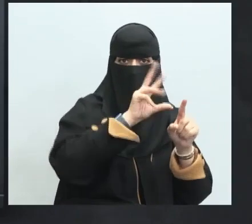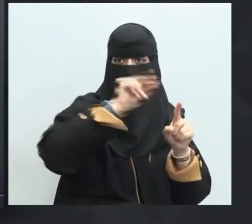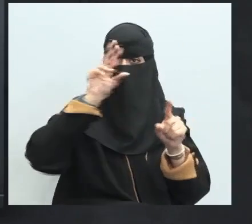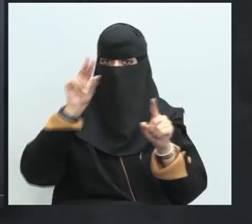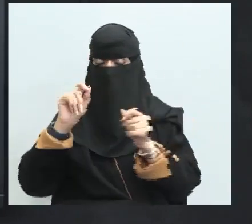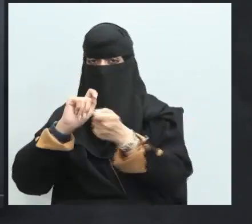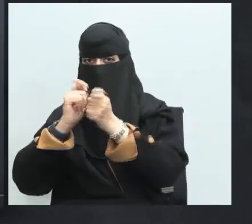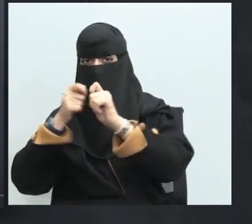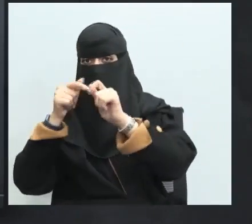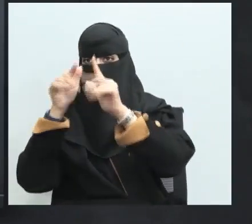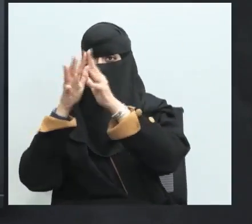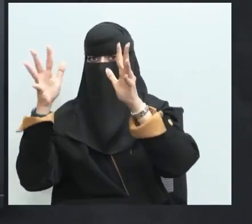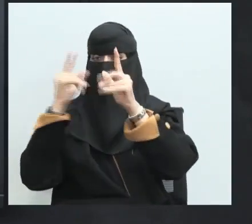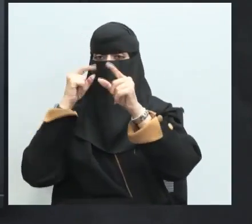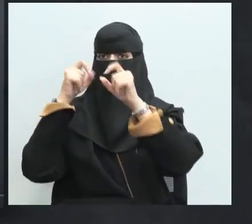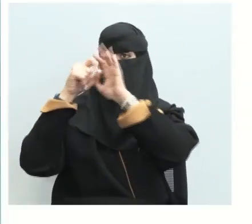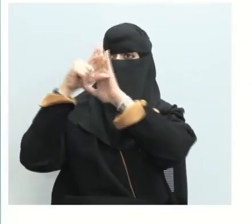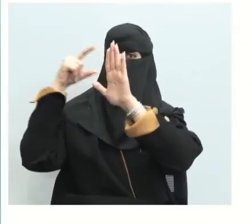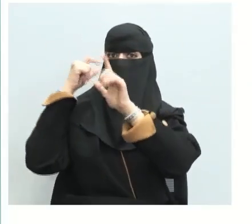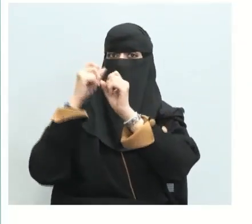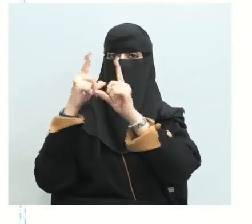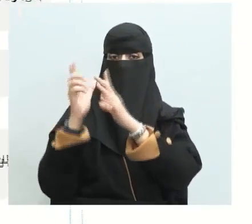الإلكتروني يستجيب على حسب حجم الشاشة.